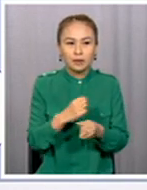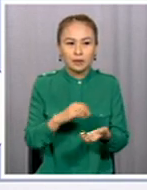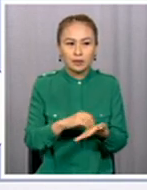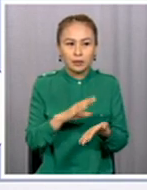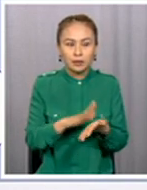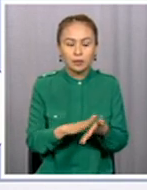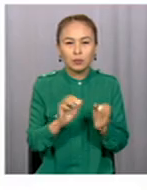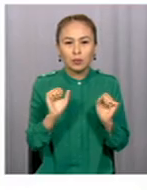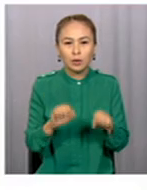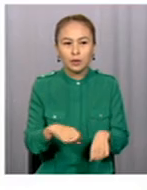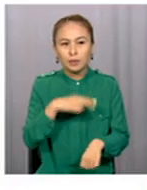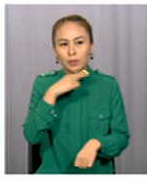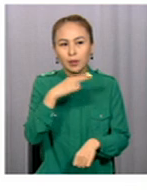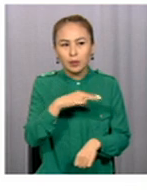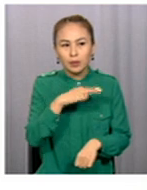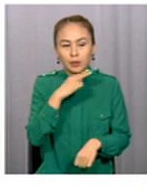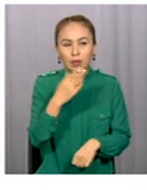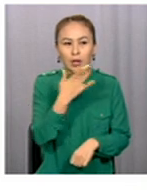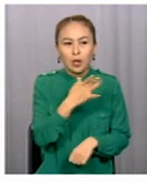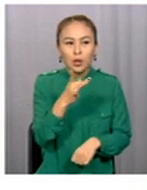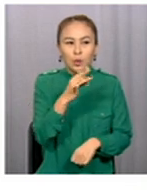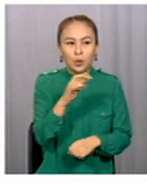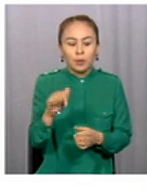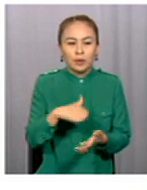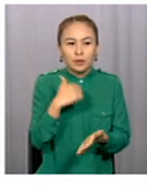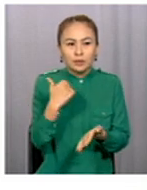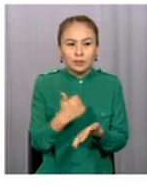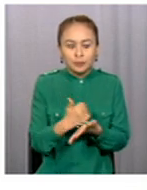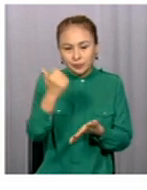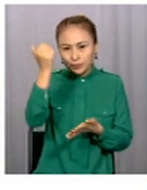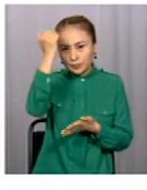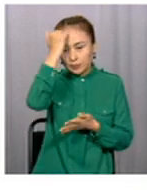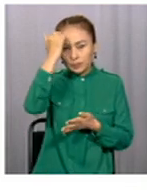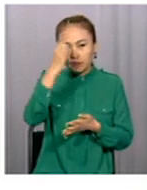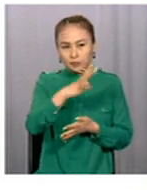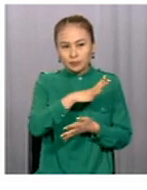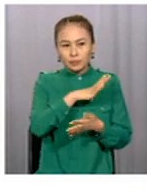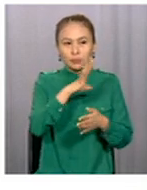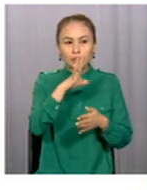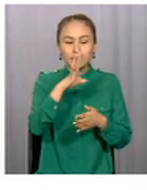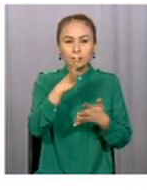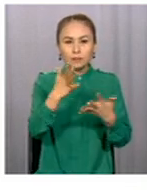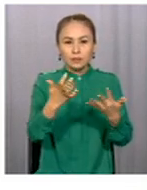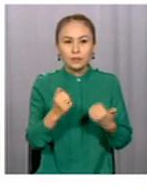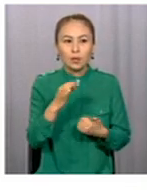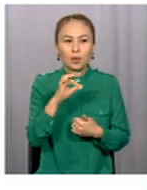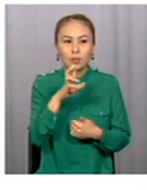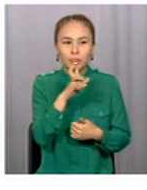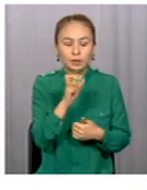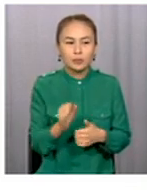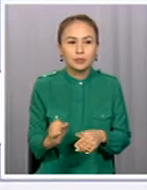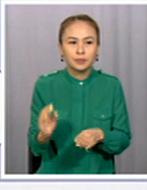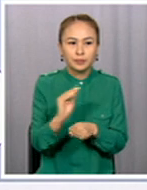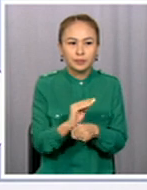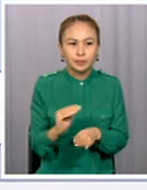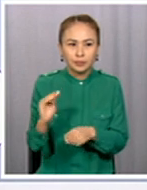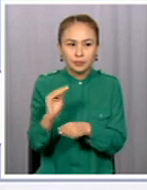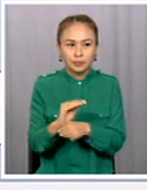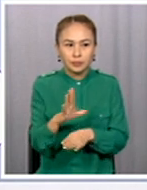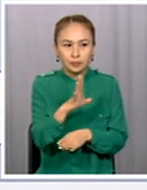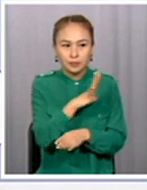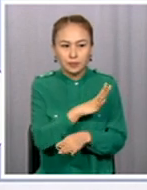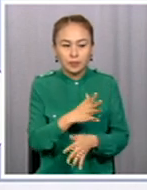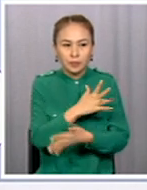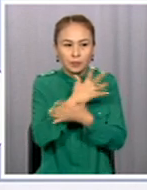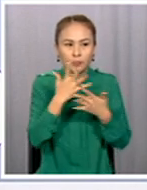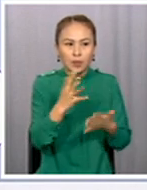көлемінен байқауға болады. Ру басыларына ескерткіш ретінде алып обалар тұрғызылған екен. Үлкен